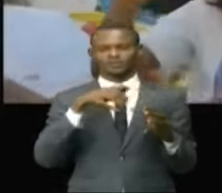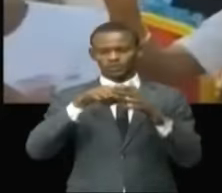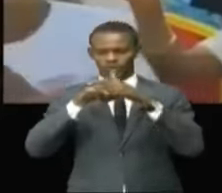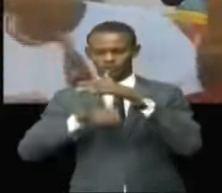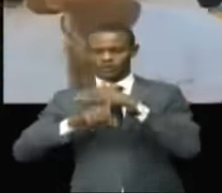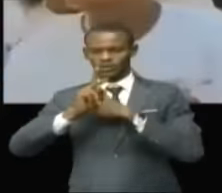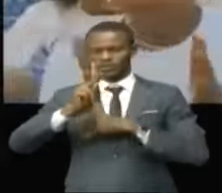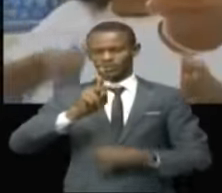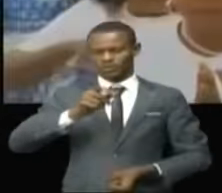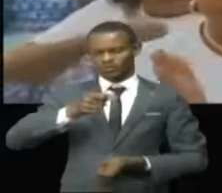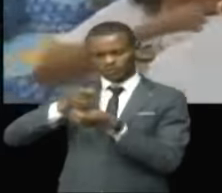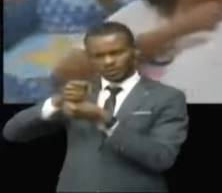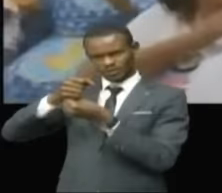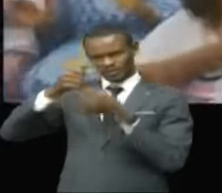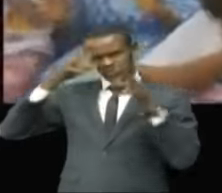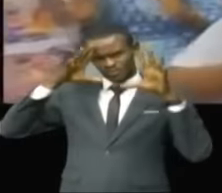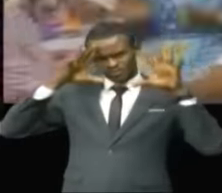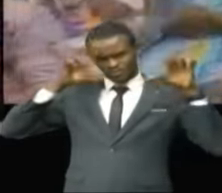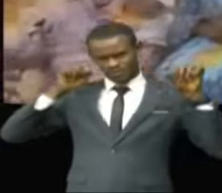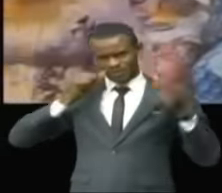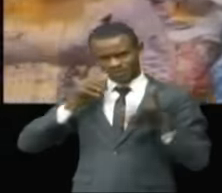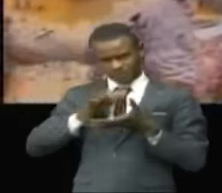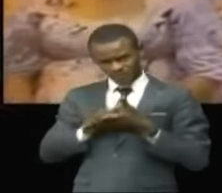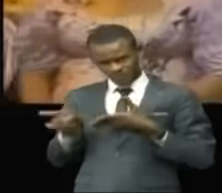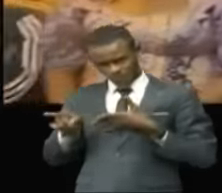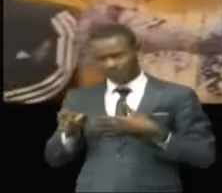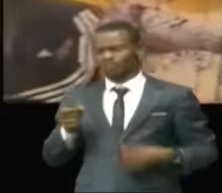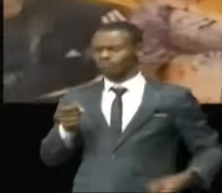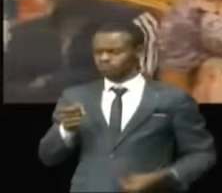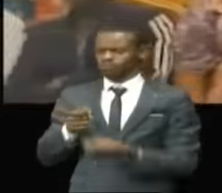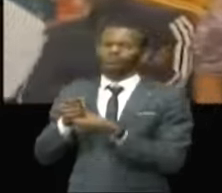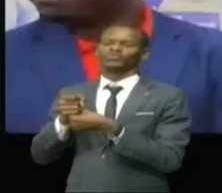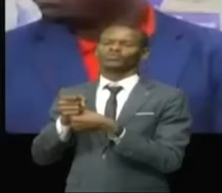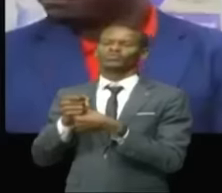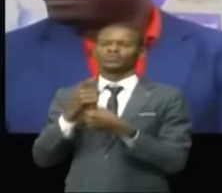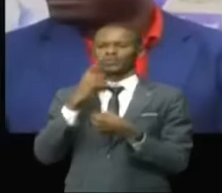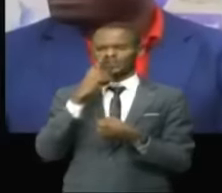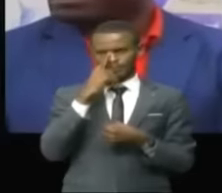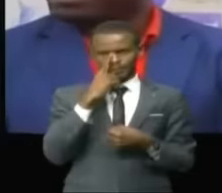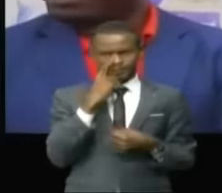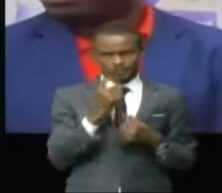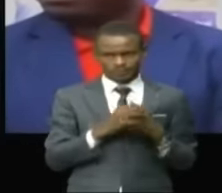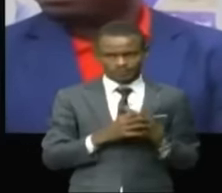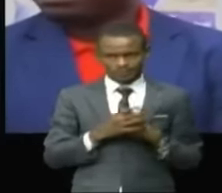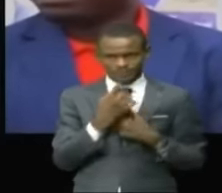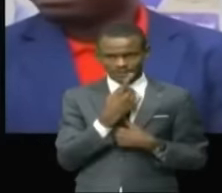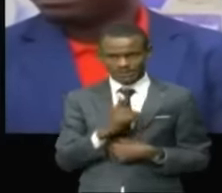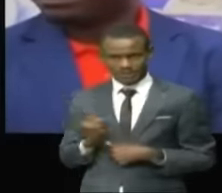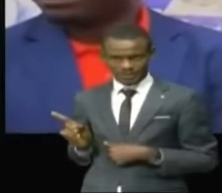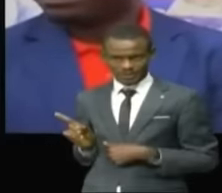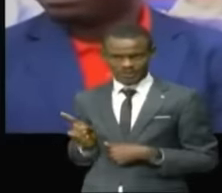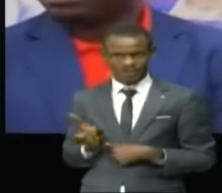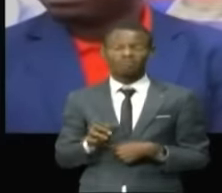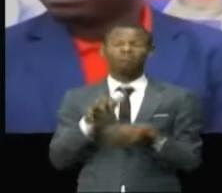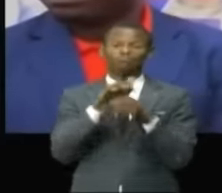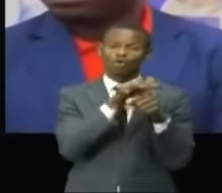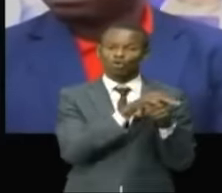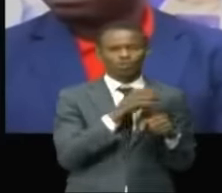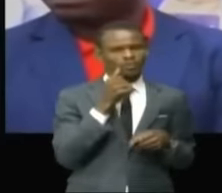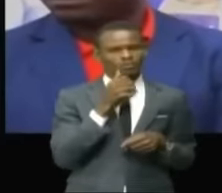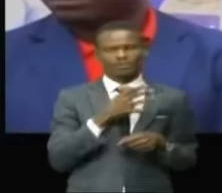Denise Nyakeru. Nous venons de constater que vraiment les mamans sont derrière maman Denise. Beaucoup de mamans ignoraient tout ce que maman